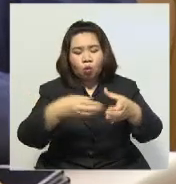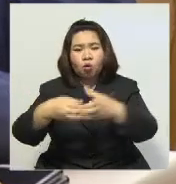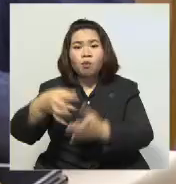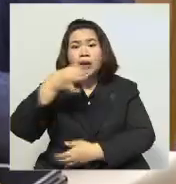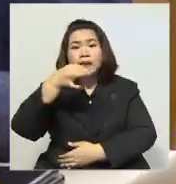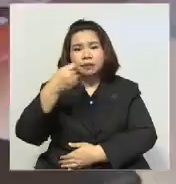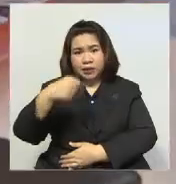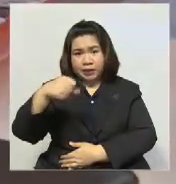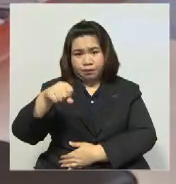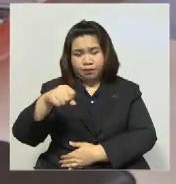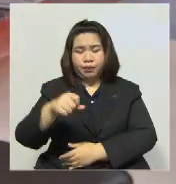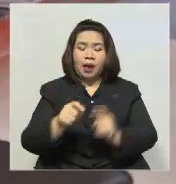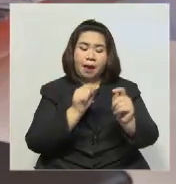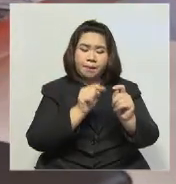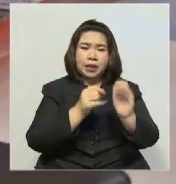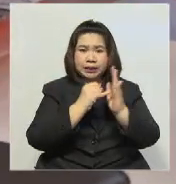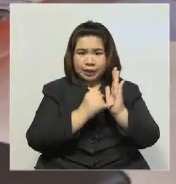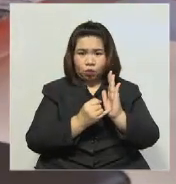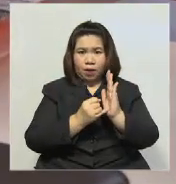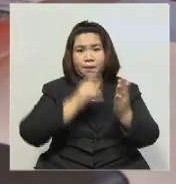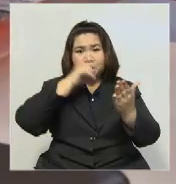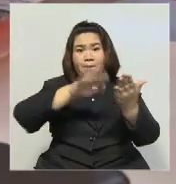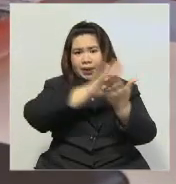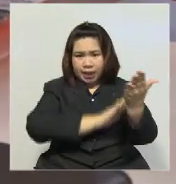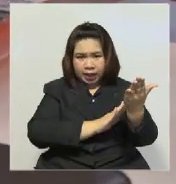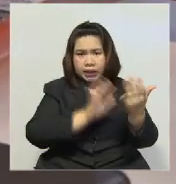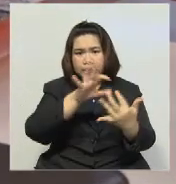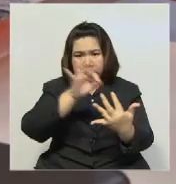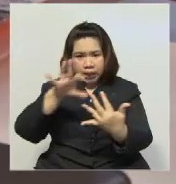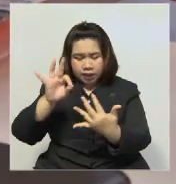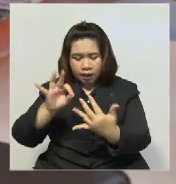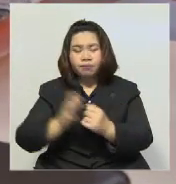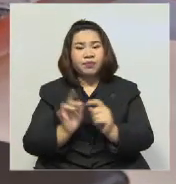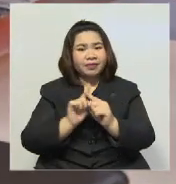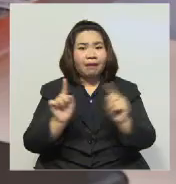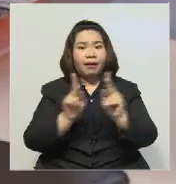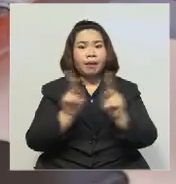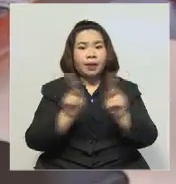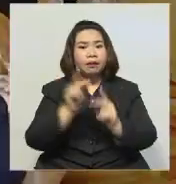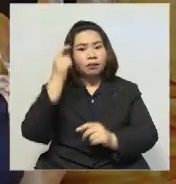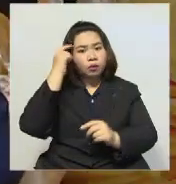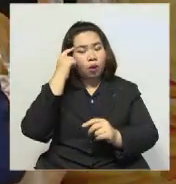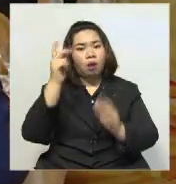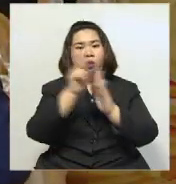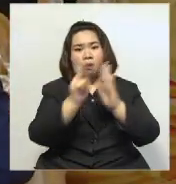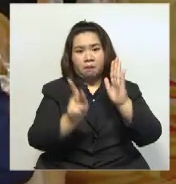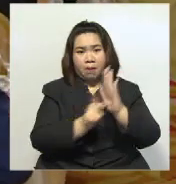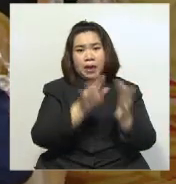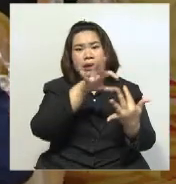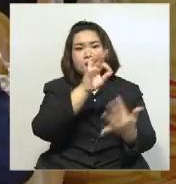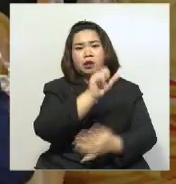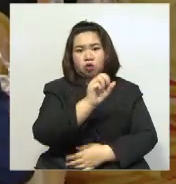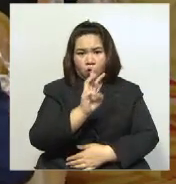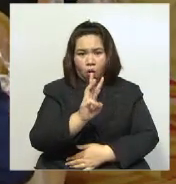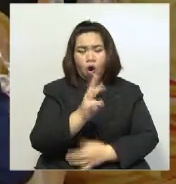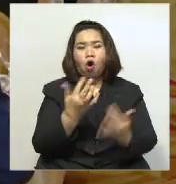าชีพตั้งแต่ระดับอำเภอจังหวัดและประเทศโดยคณะกรรมการสรรหาคาดว่าพระราชกฤษฎีกาให้มีการเลือกสว.